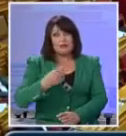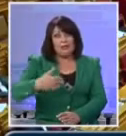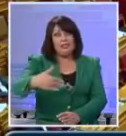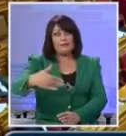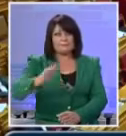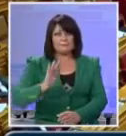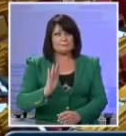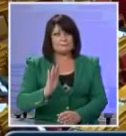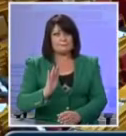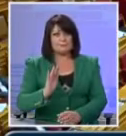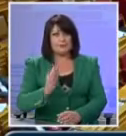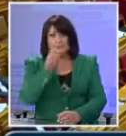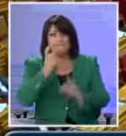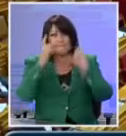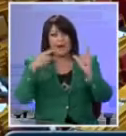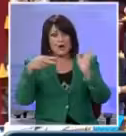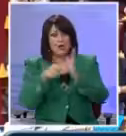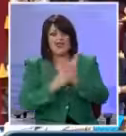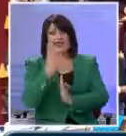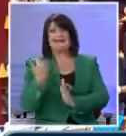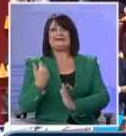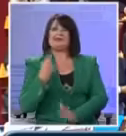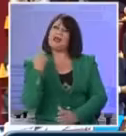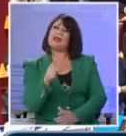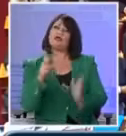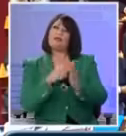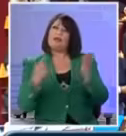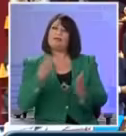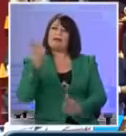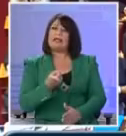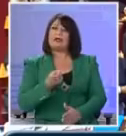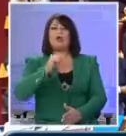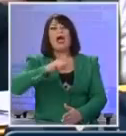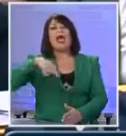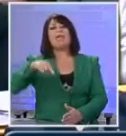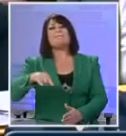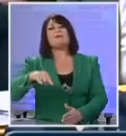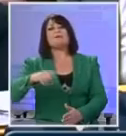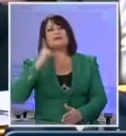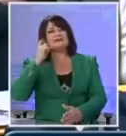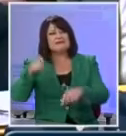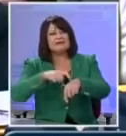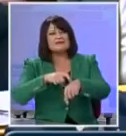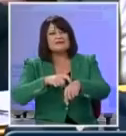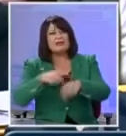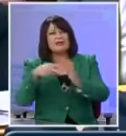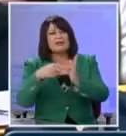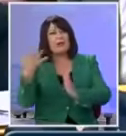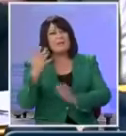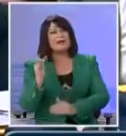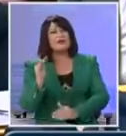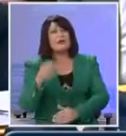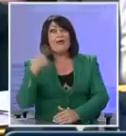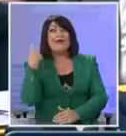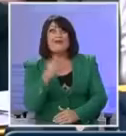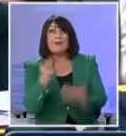και για για το μάιο του 14 ήταν στο 117% του αεπ ξέρετε πόσο είναι τώρα ιούλιος του 15